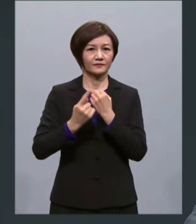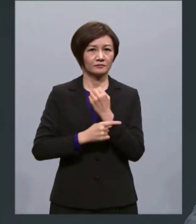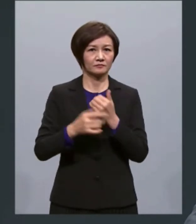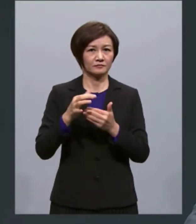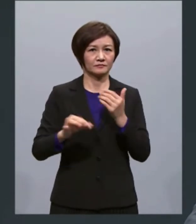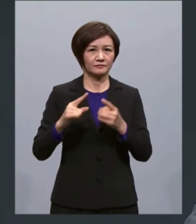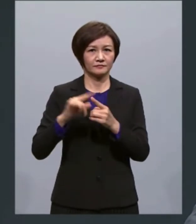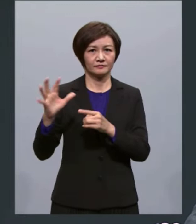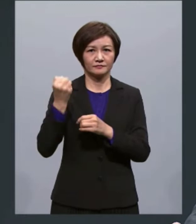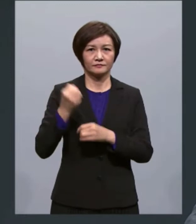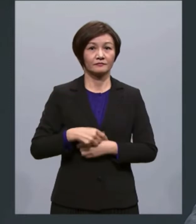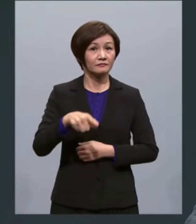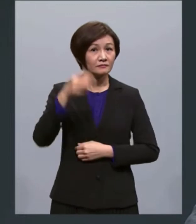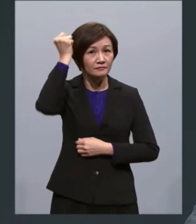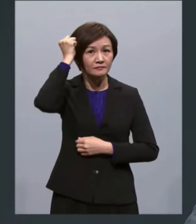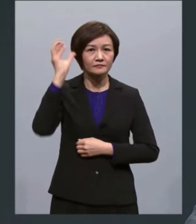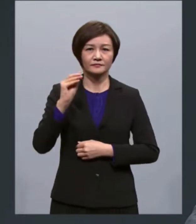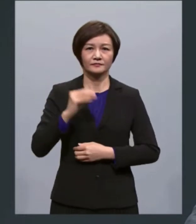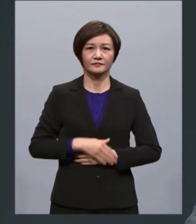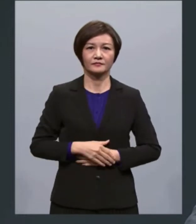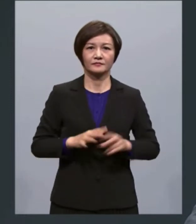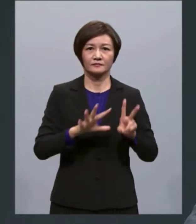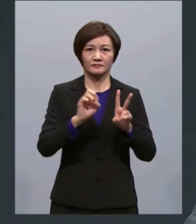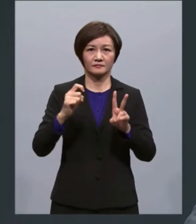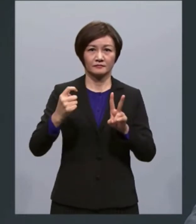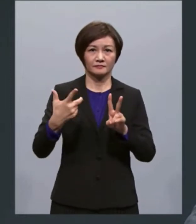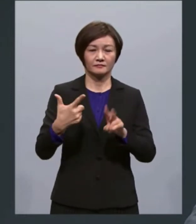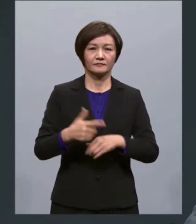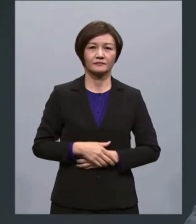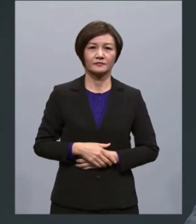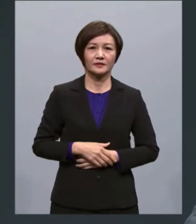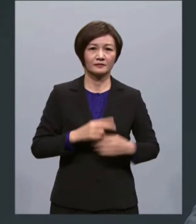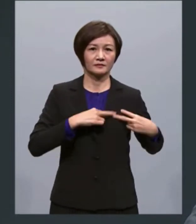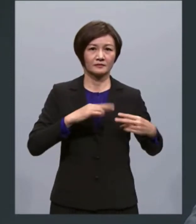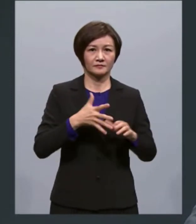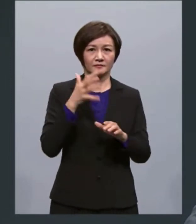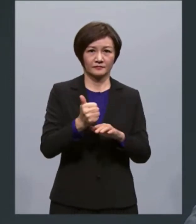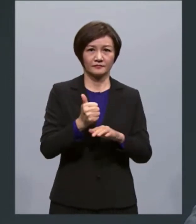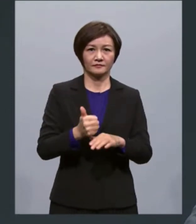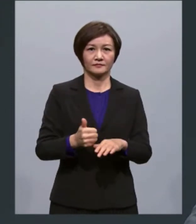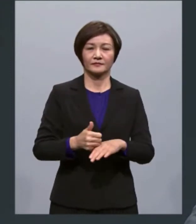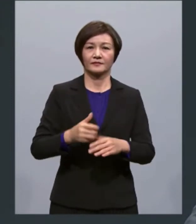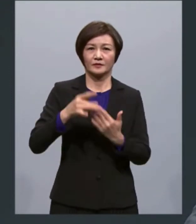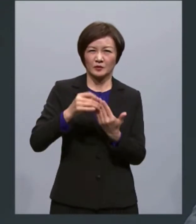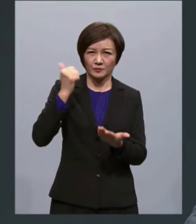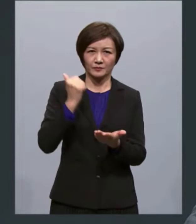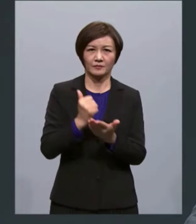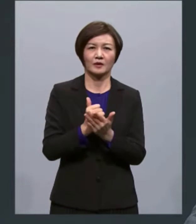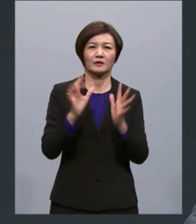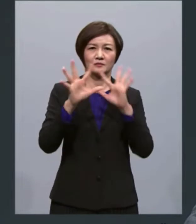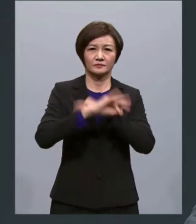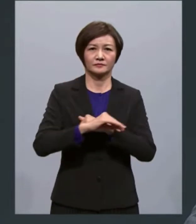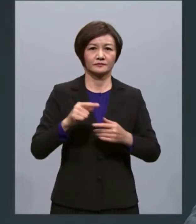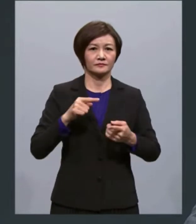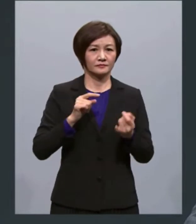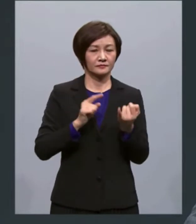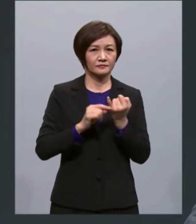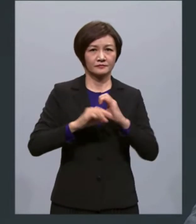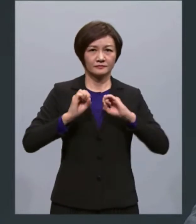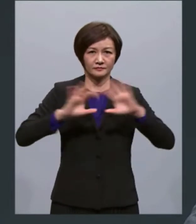权。还记得吗？2016年。蔡英文总统当选那一晚，他说：“从